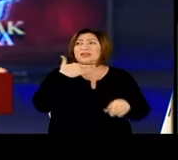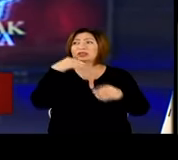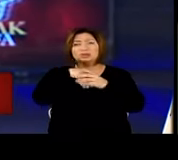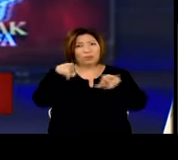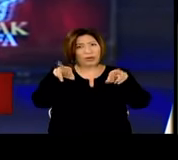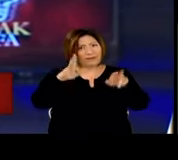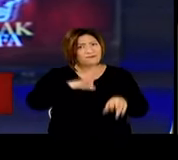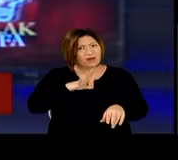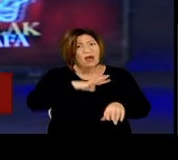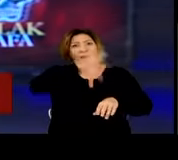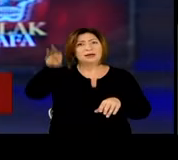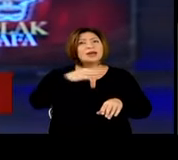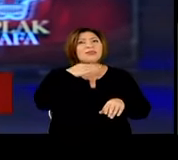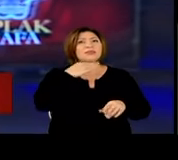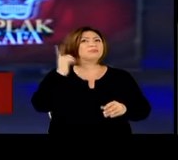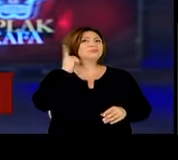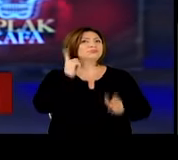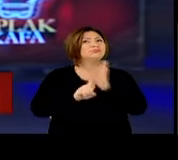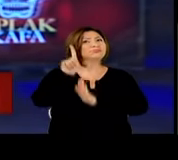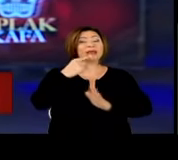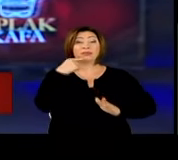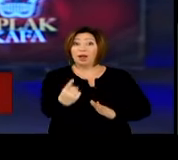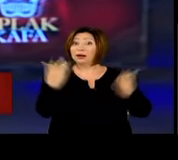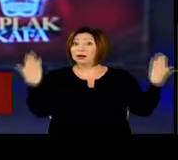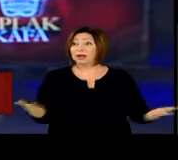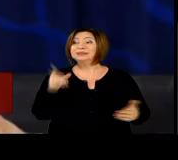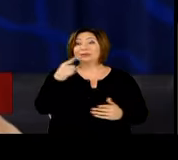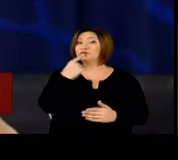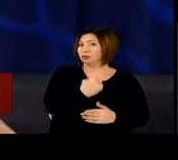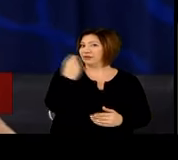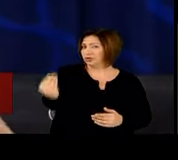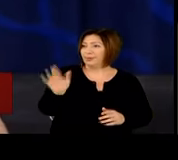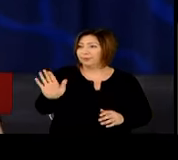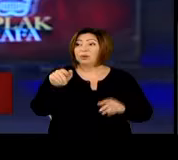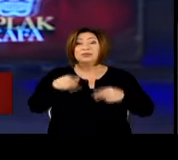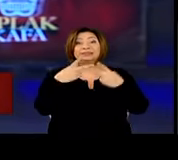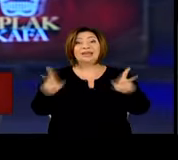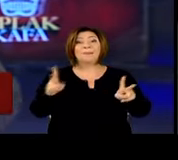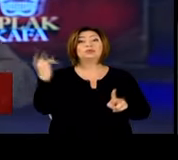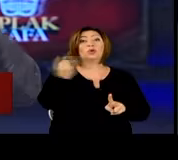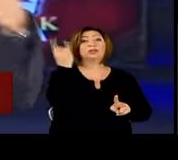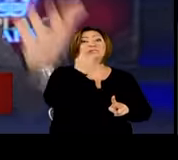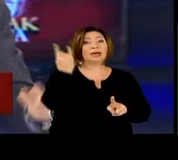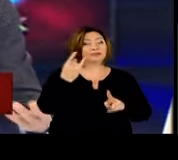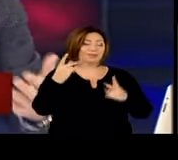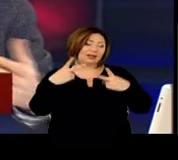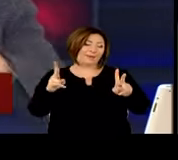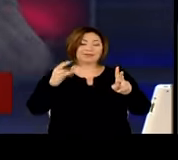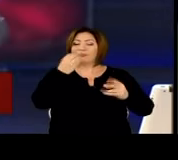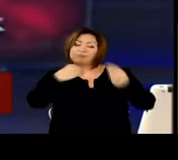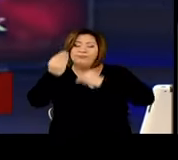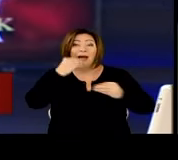var. Herkes etini methederken bu serbest dolaşma, size söz vereceğim merak etmeyiniz. Serbest dolaşan hayvan, serbest beslenen